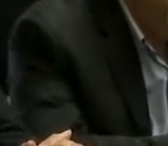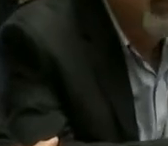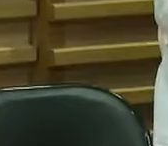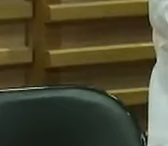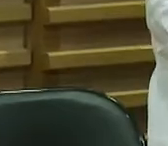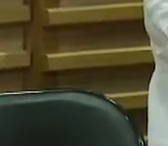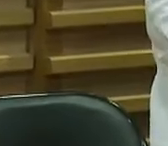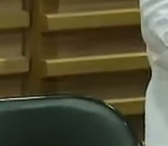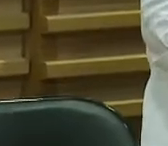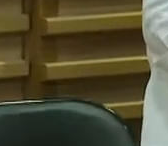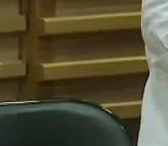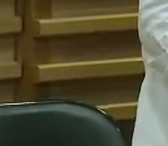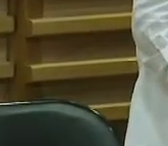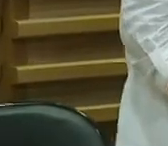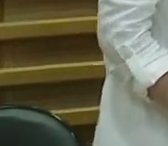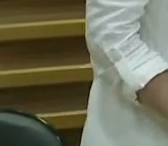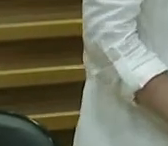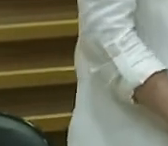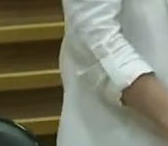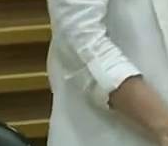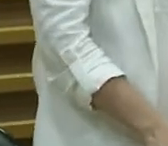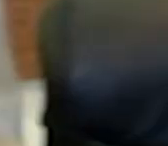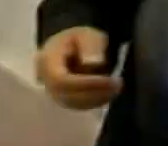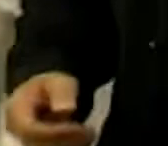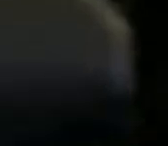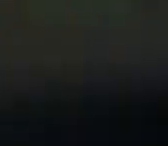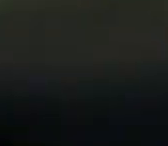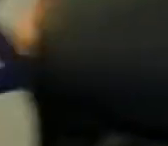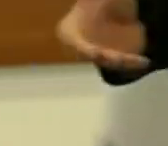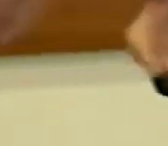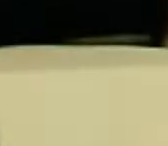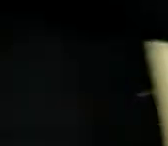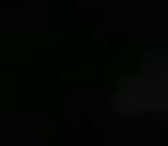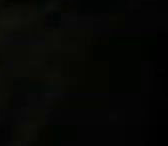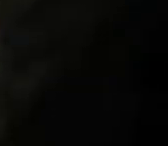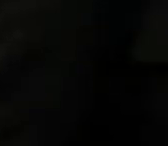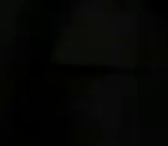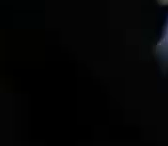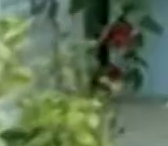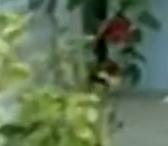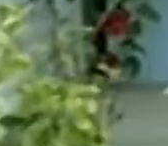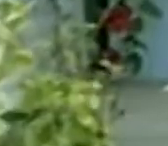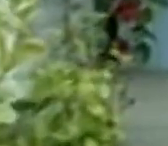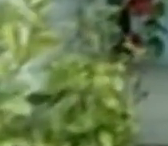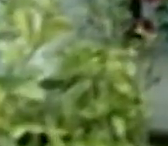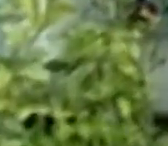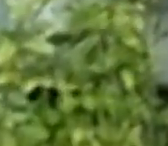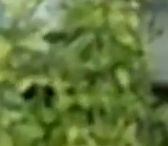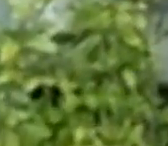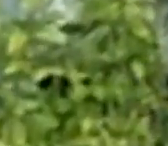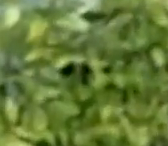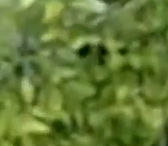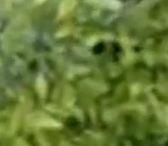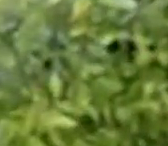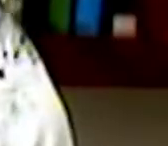יותר, זה חוזר זה עצוב כשזה חולה